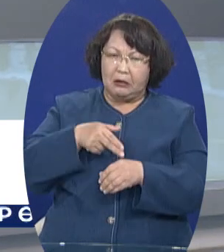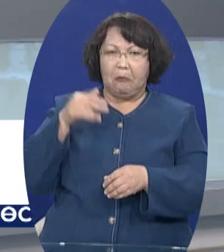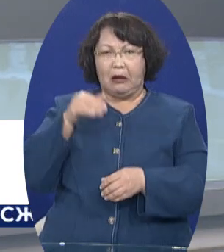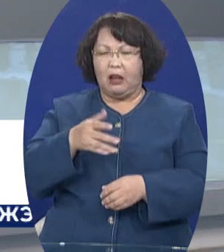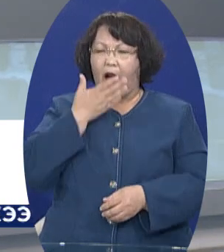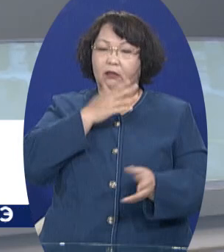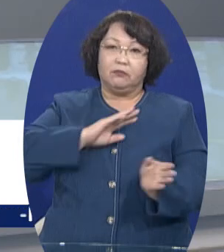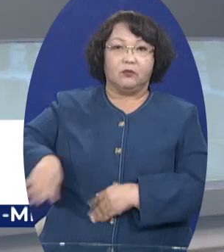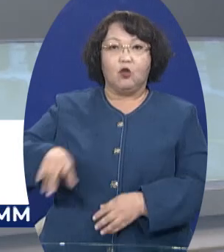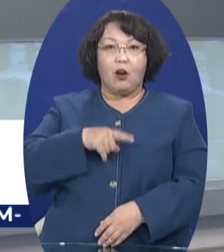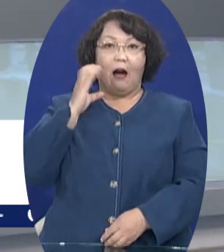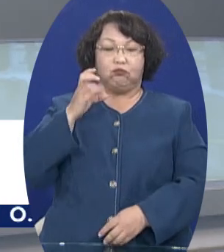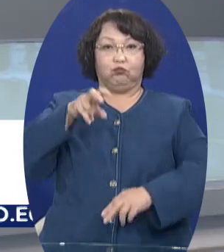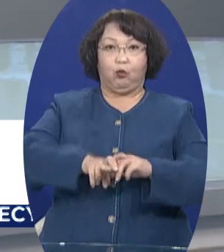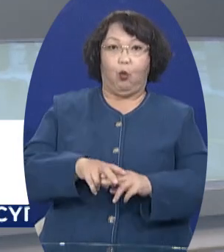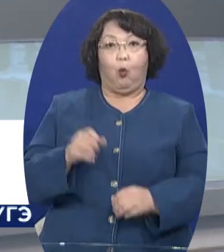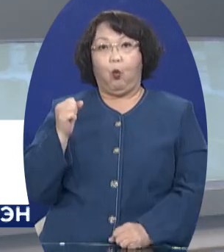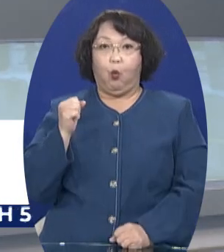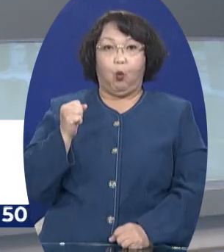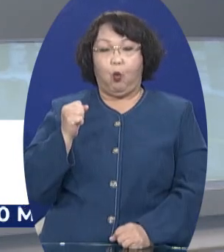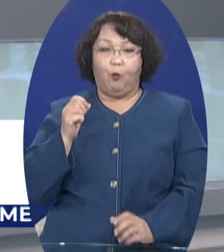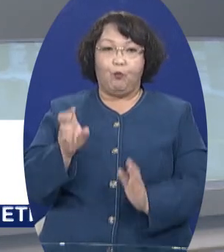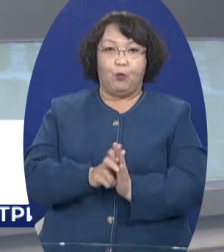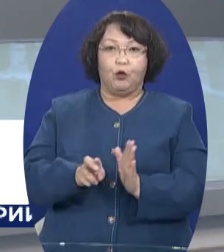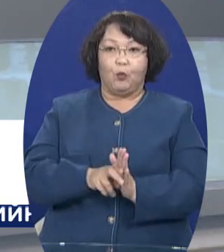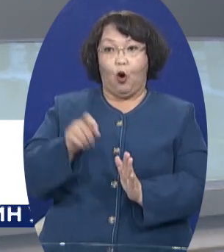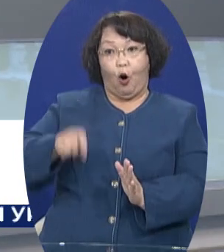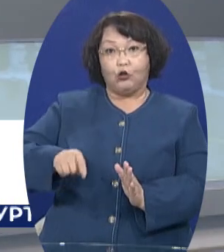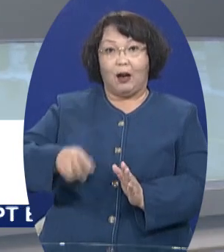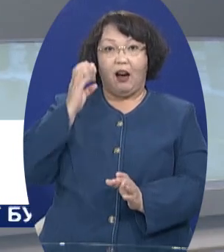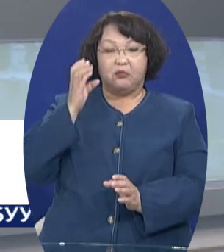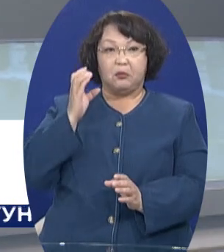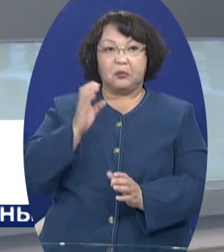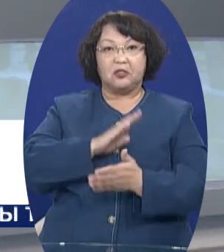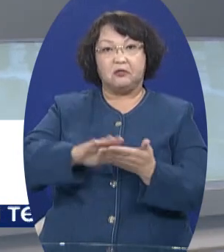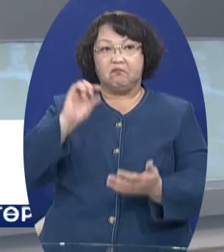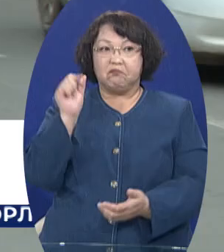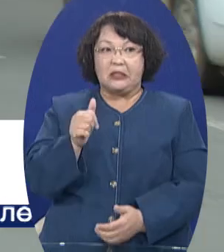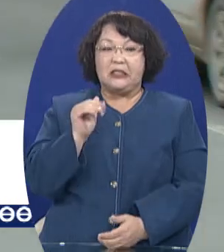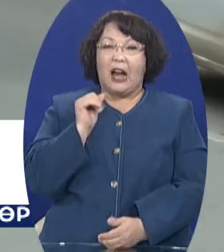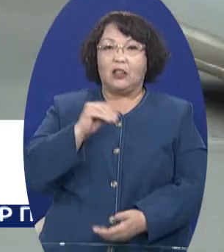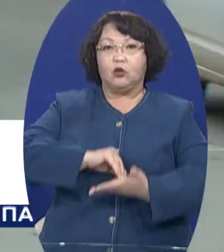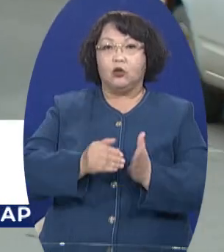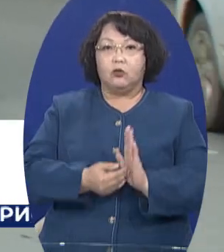зорчих боломжтой. Тэгвэл энэ жил нийтийн тээврийн салбарт ямар шинжилгээ хийж байгаа талаар бид сурвалж